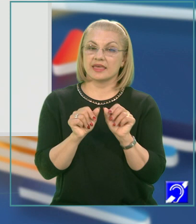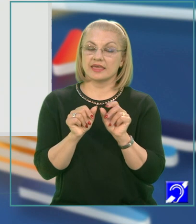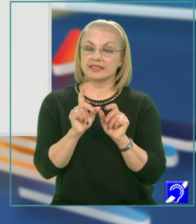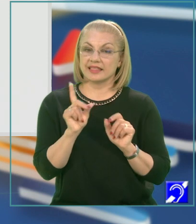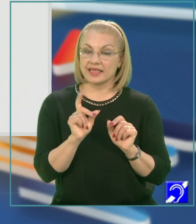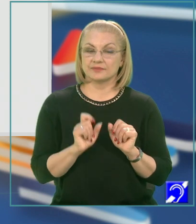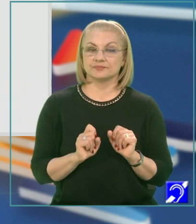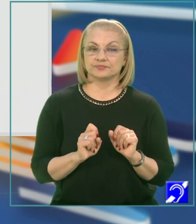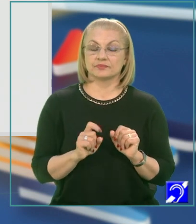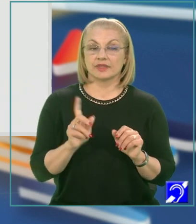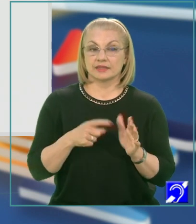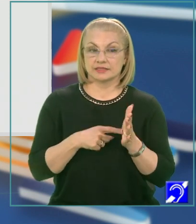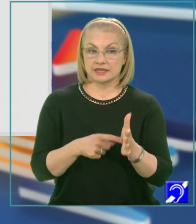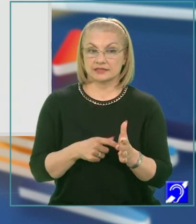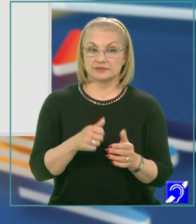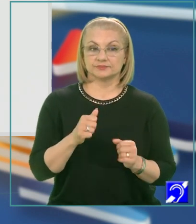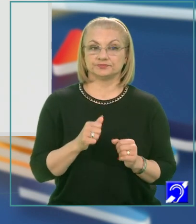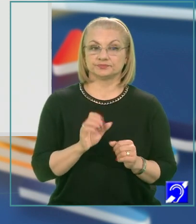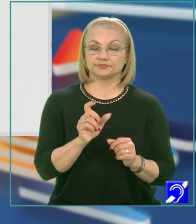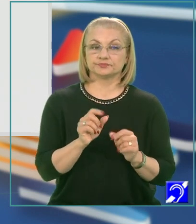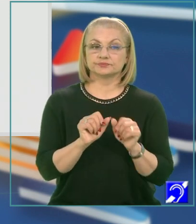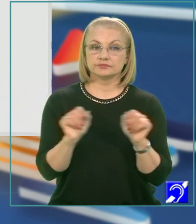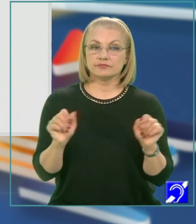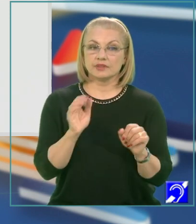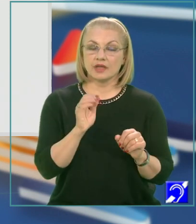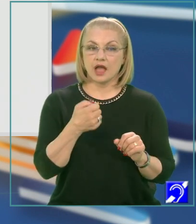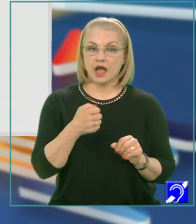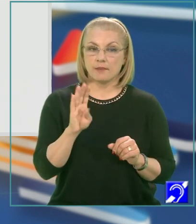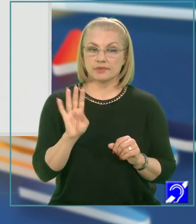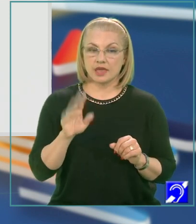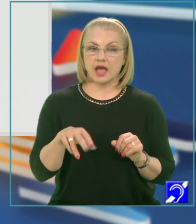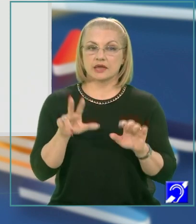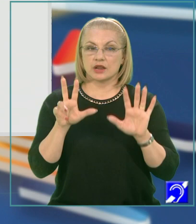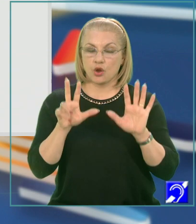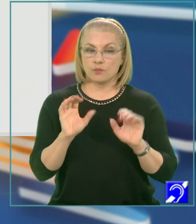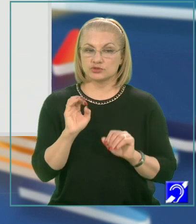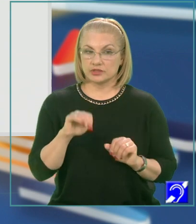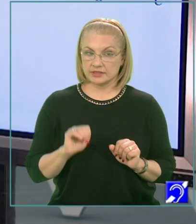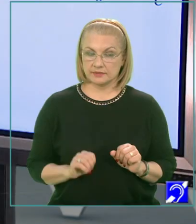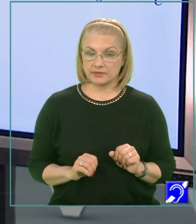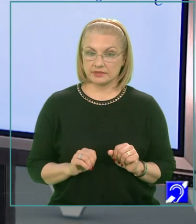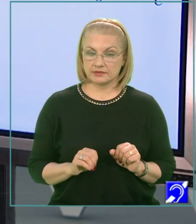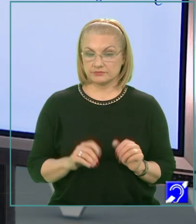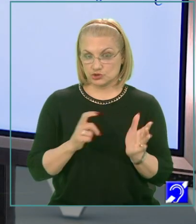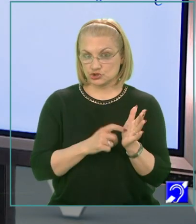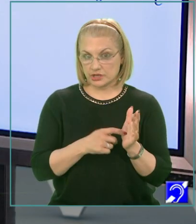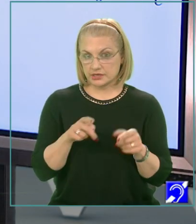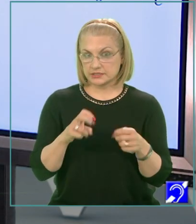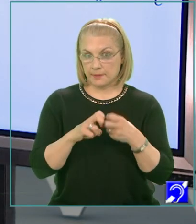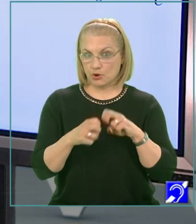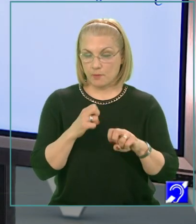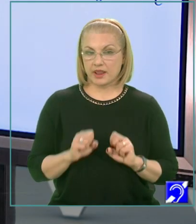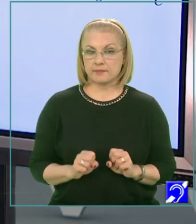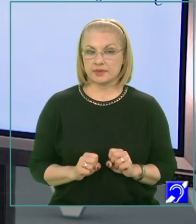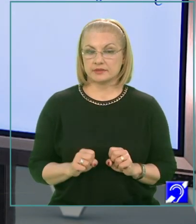Trebuie să arătăm că segmentul AB are 8 cm, acesta era prima cerință a problemei. Sigur că ne